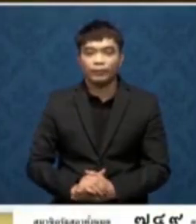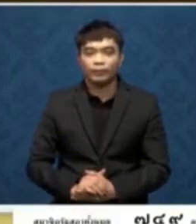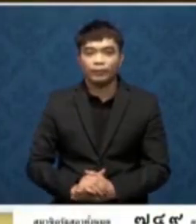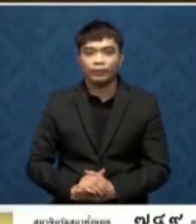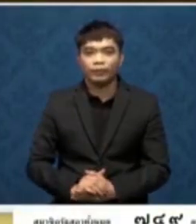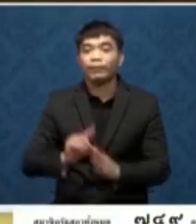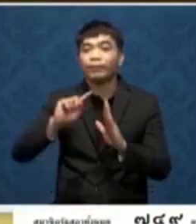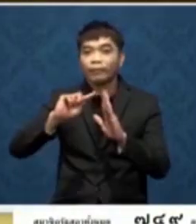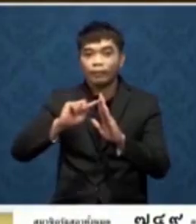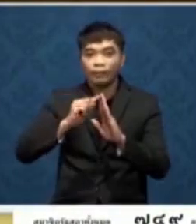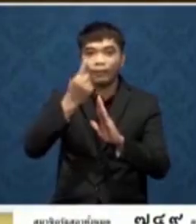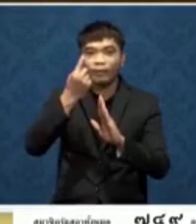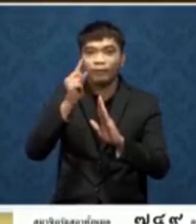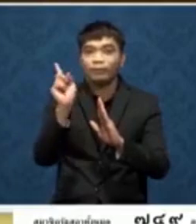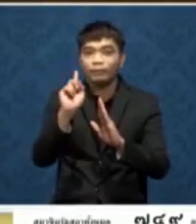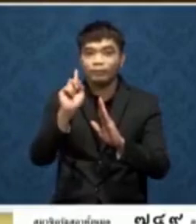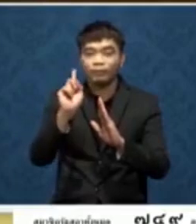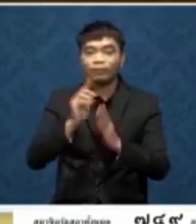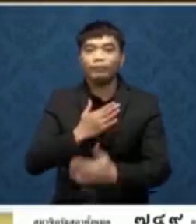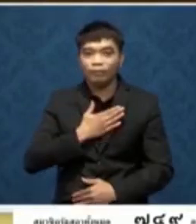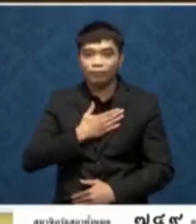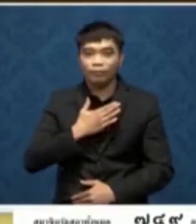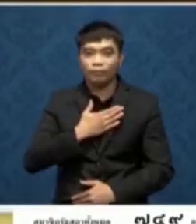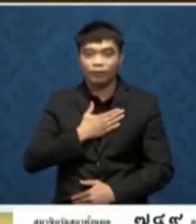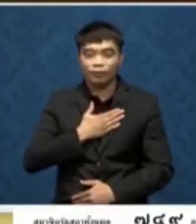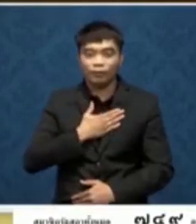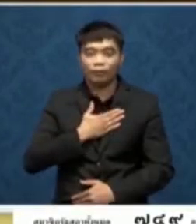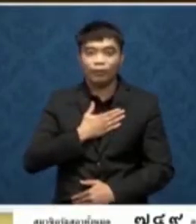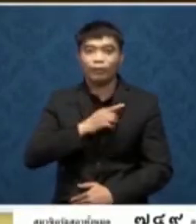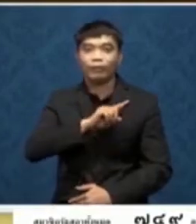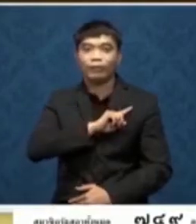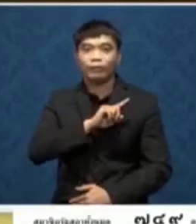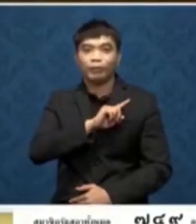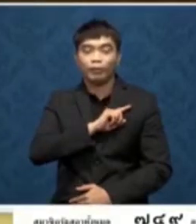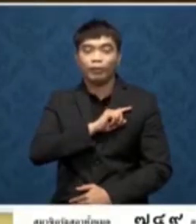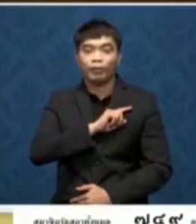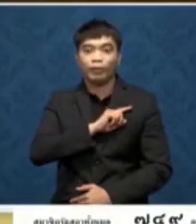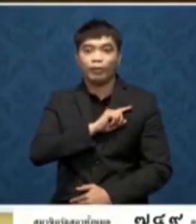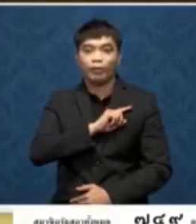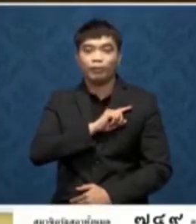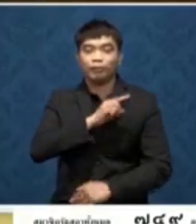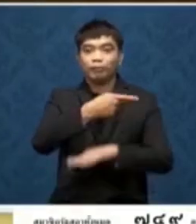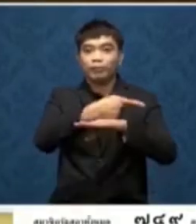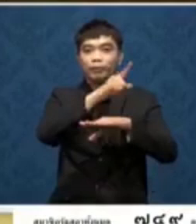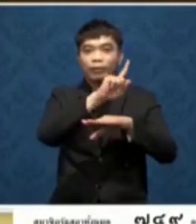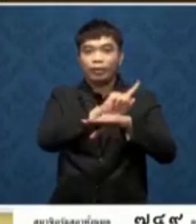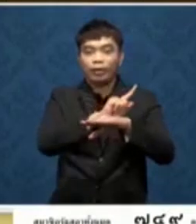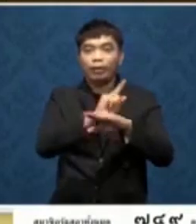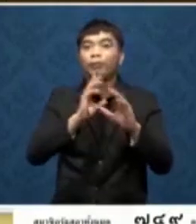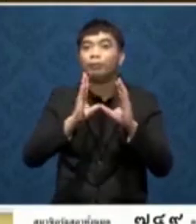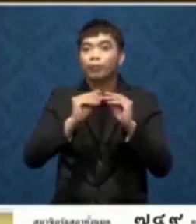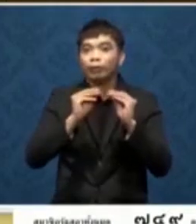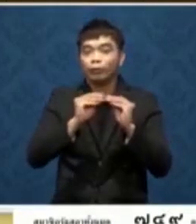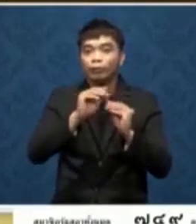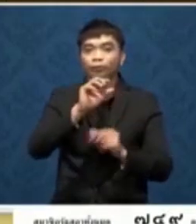ในประการแรกผมได้มาทำหน้าที่เป็นประธานในการประชุมรั